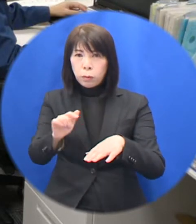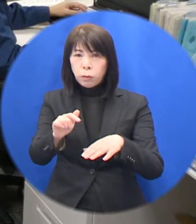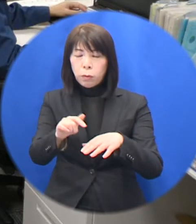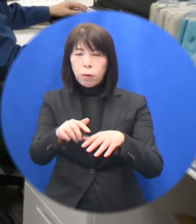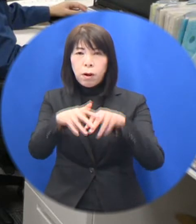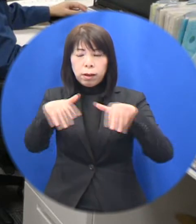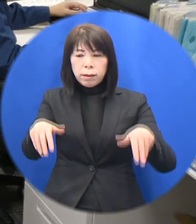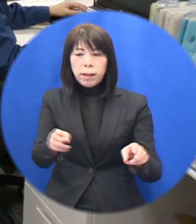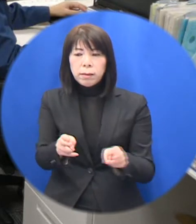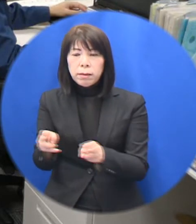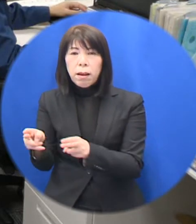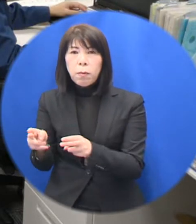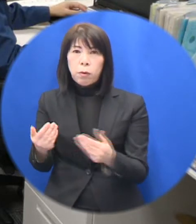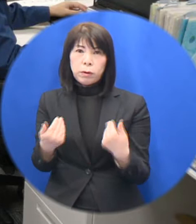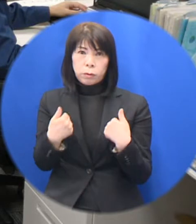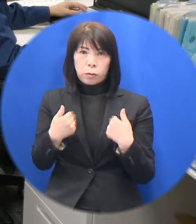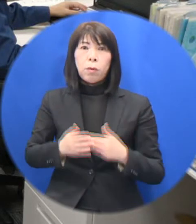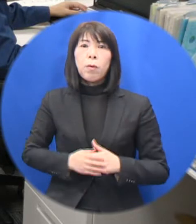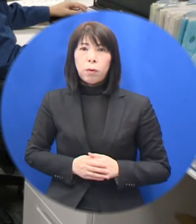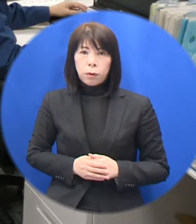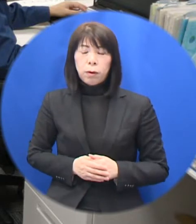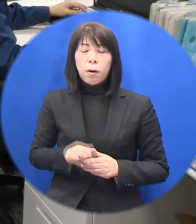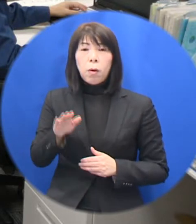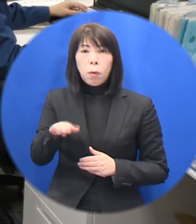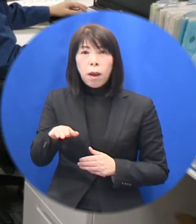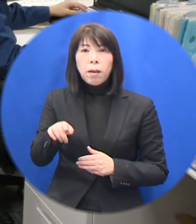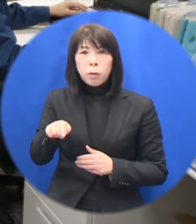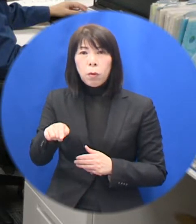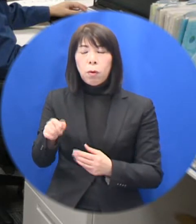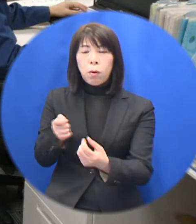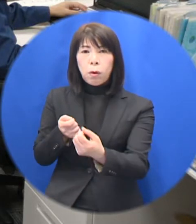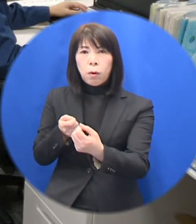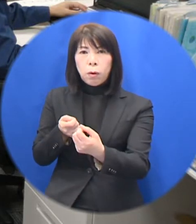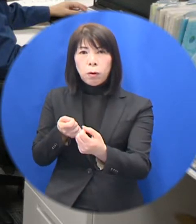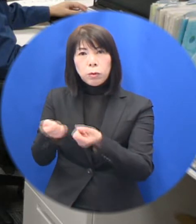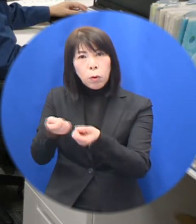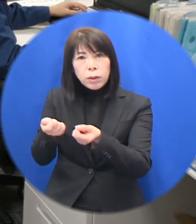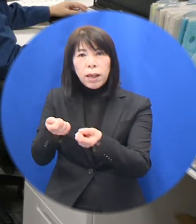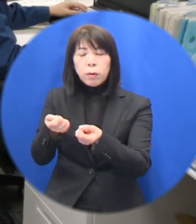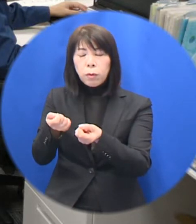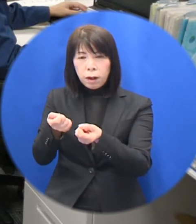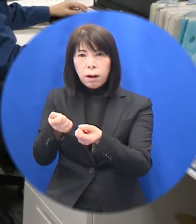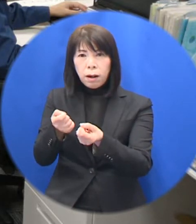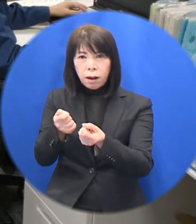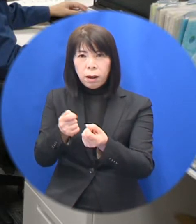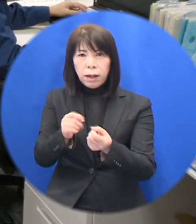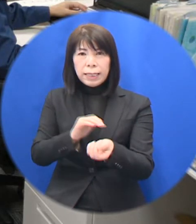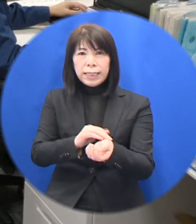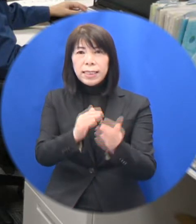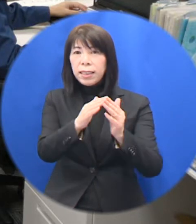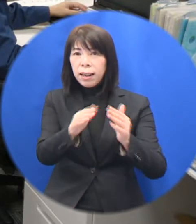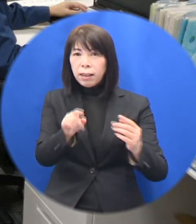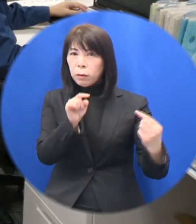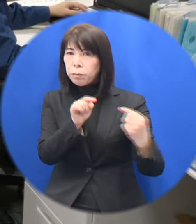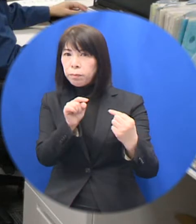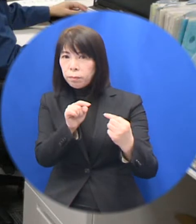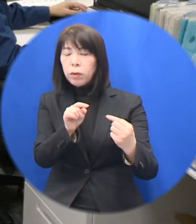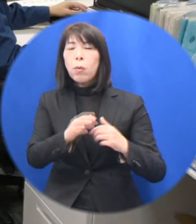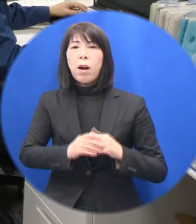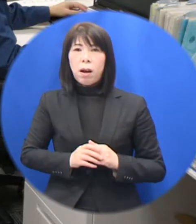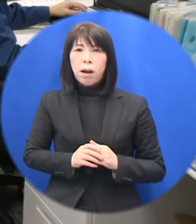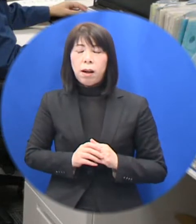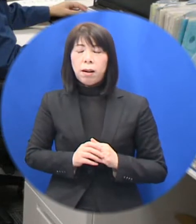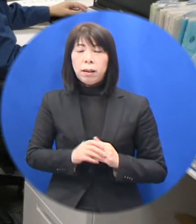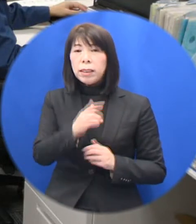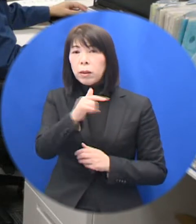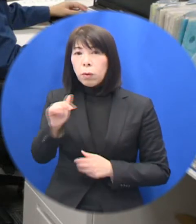も必要になってくると。そうするとそういったことの調整ですとか、それから医師会さんとのですね、調整、さらには